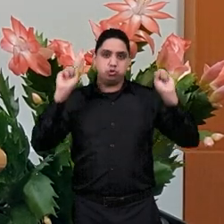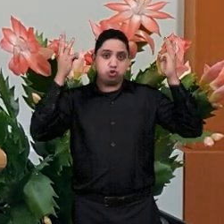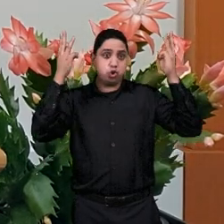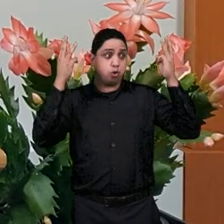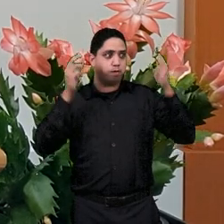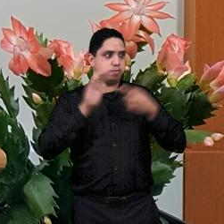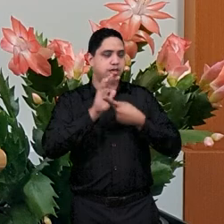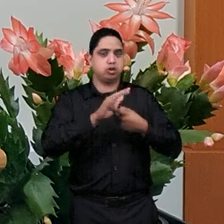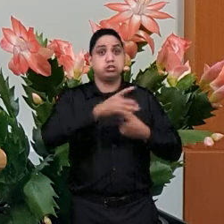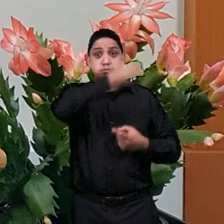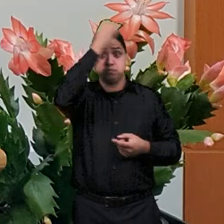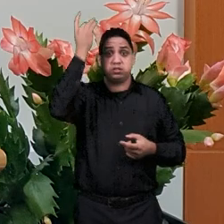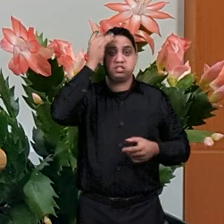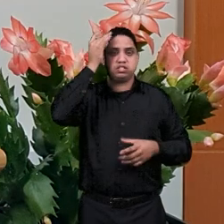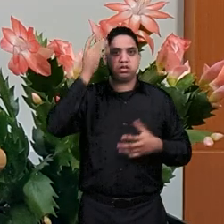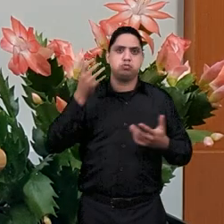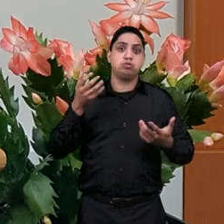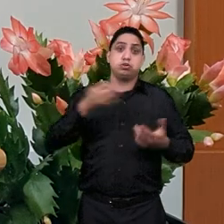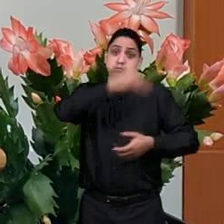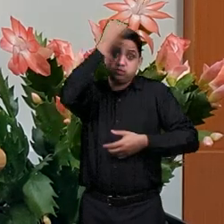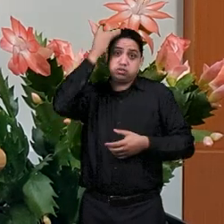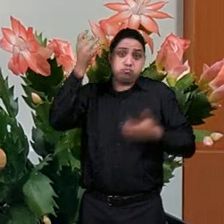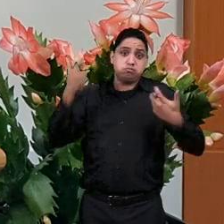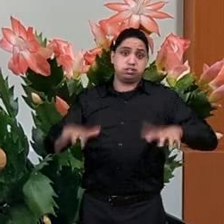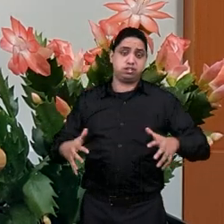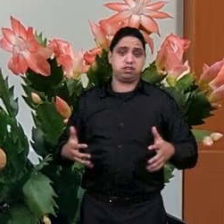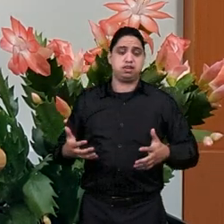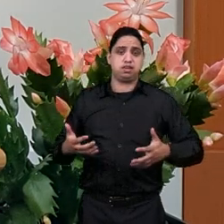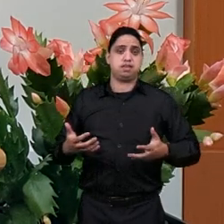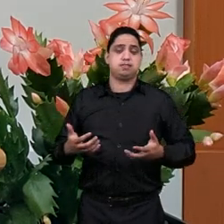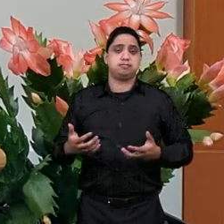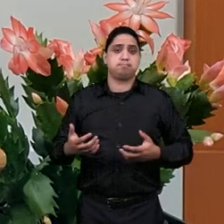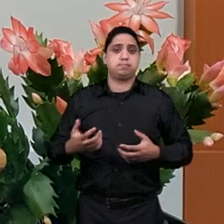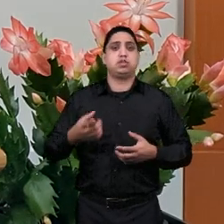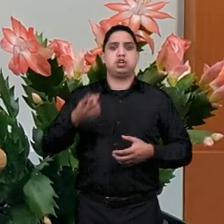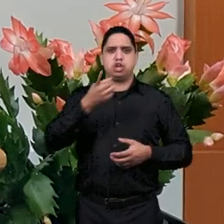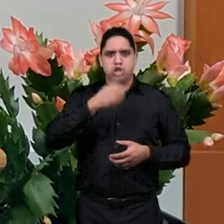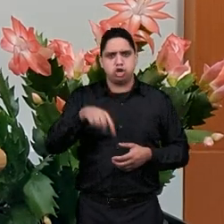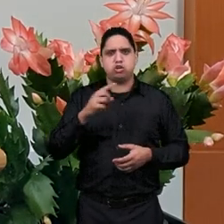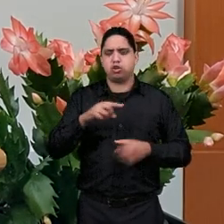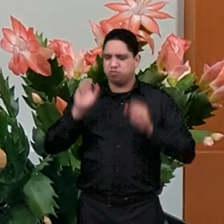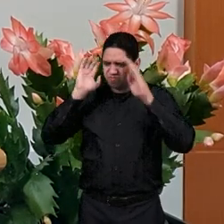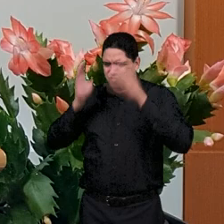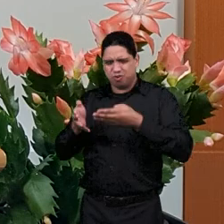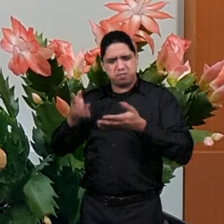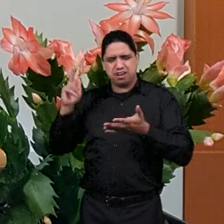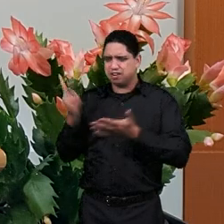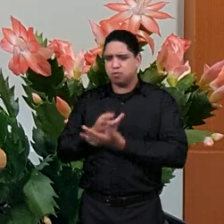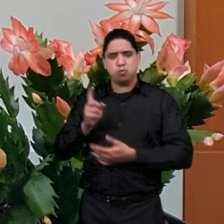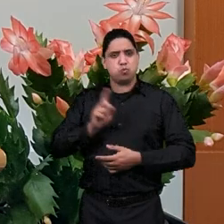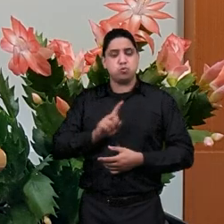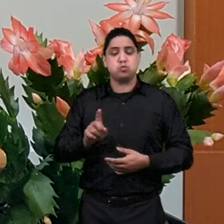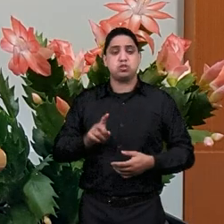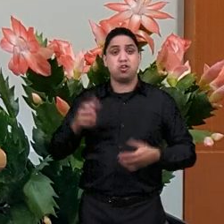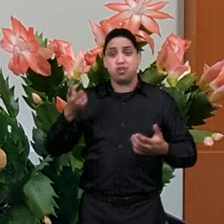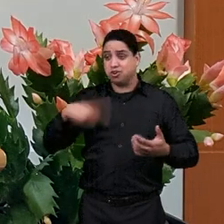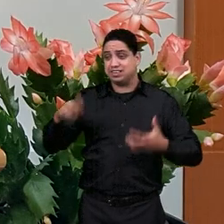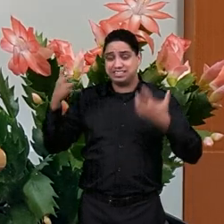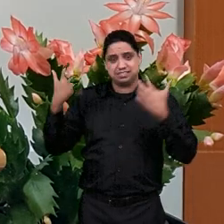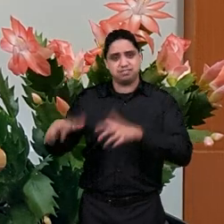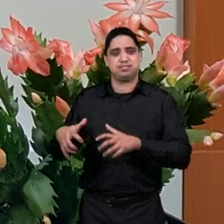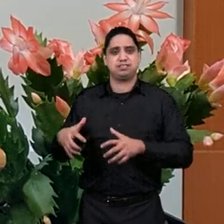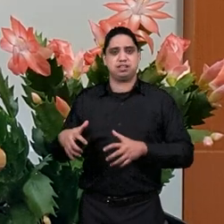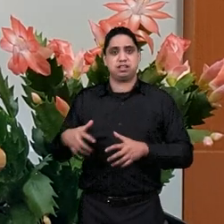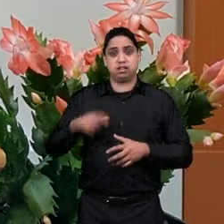cela et nous luttons pour que cela ne se passe pas chez nous. Et observez, parce que les gens qui travaillent avec nous, ceux